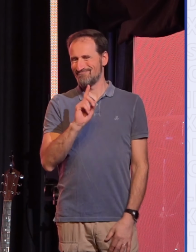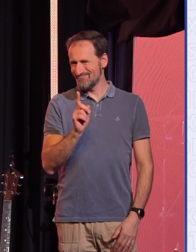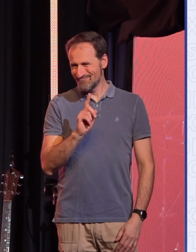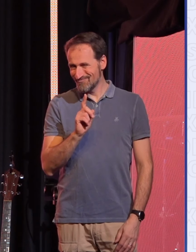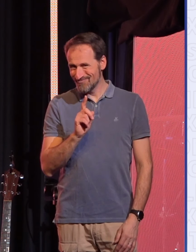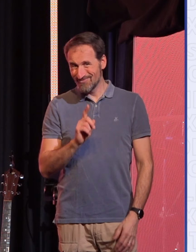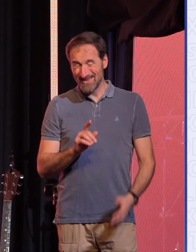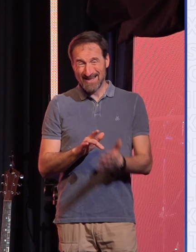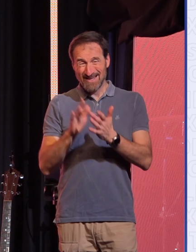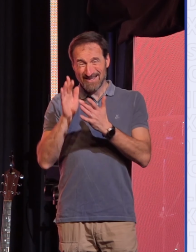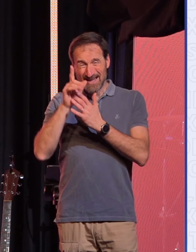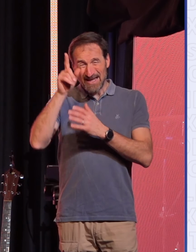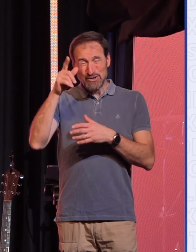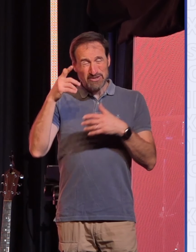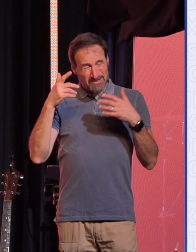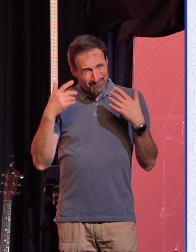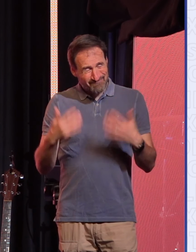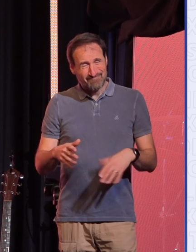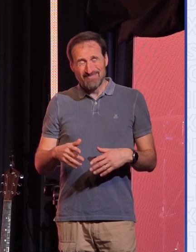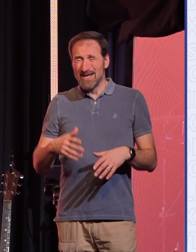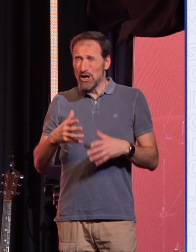zahlen kann.